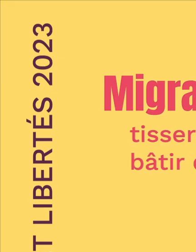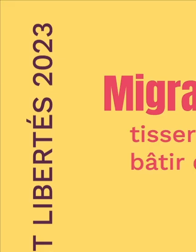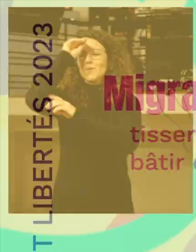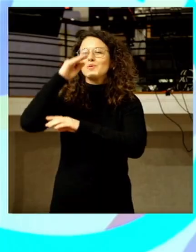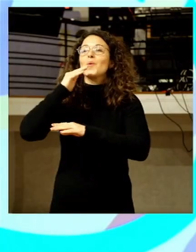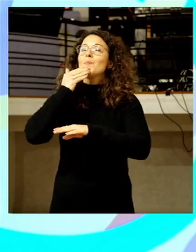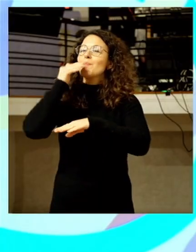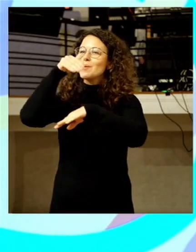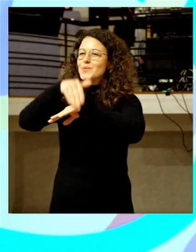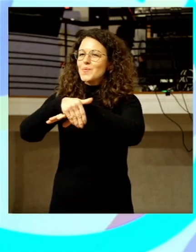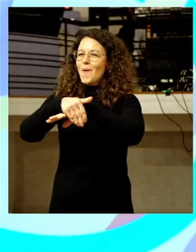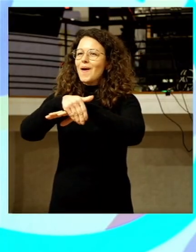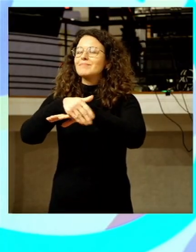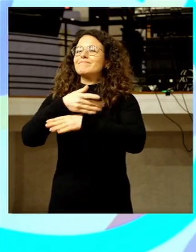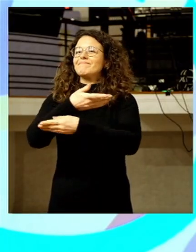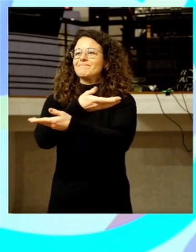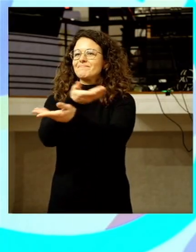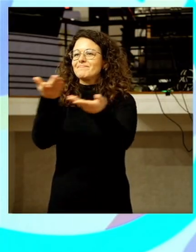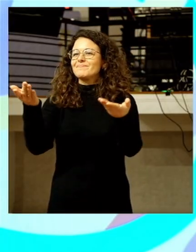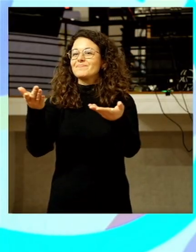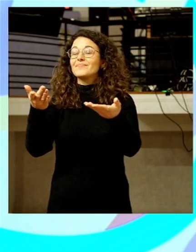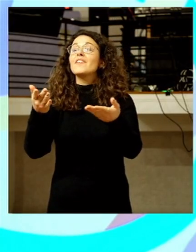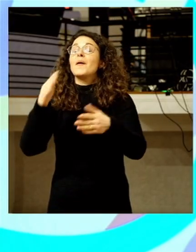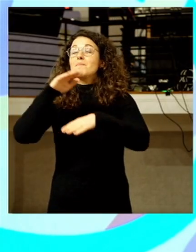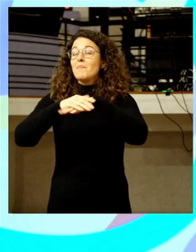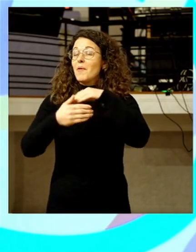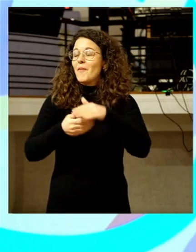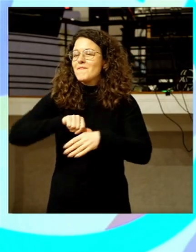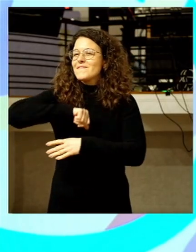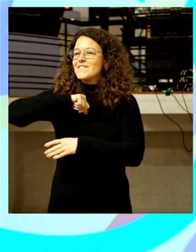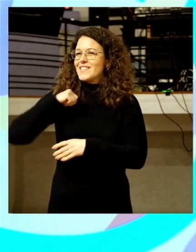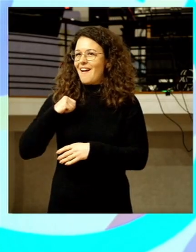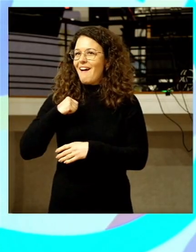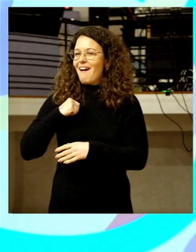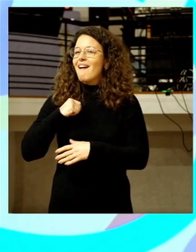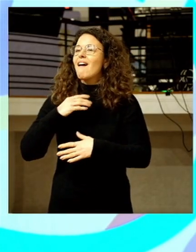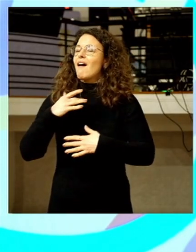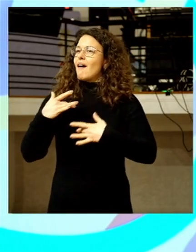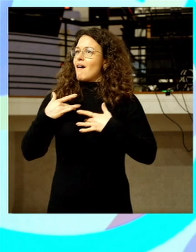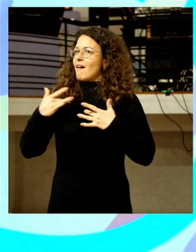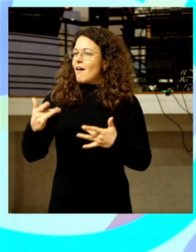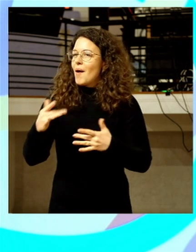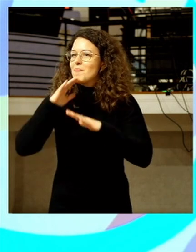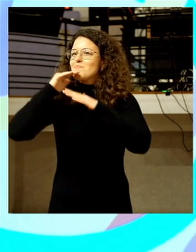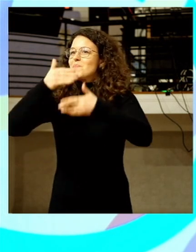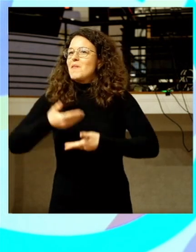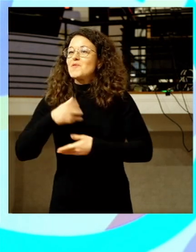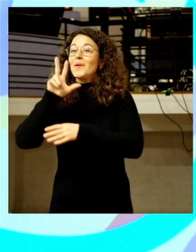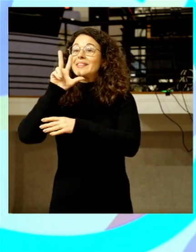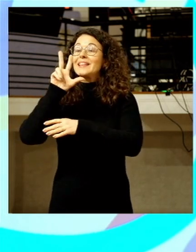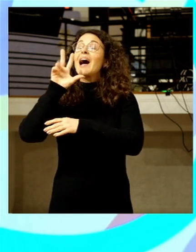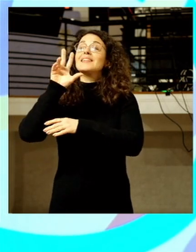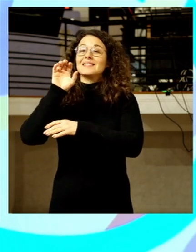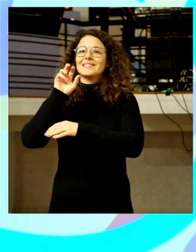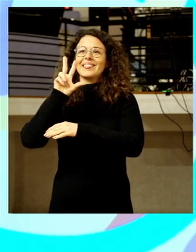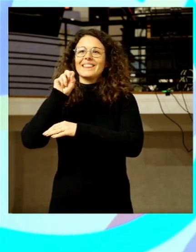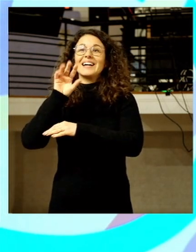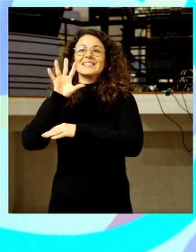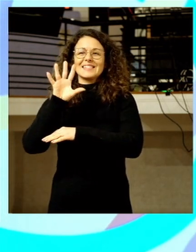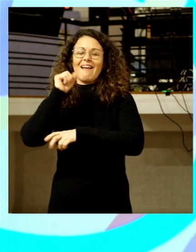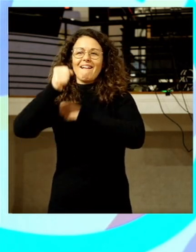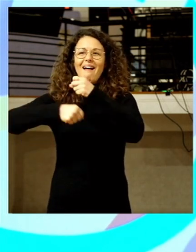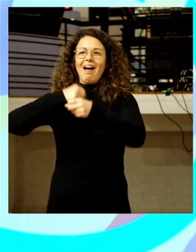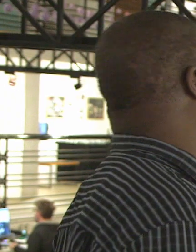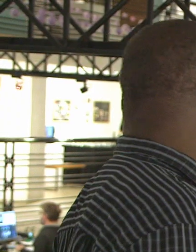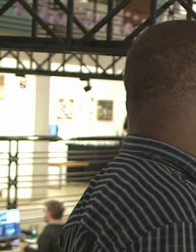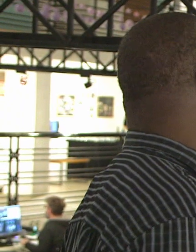bonsoir. C'est avec bonheur et fierté que je vous souhaite la plus sincère bienvenue à la 35e cérémonie de remise du prix Droits